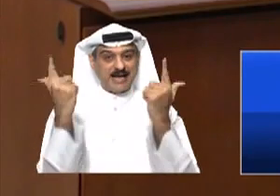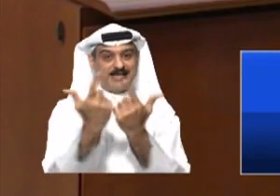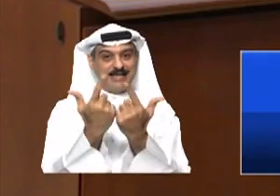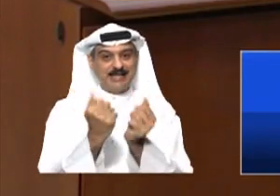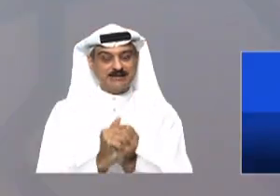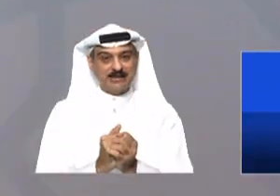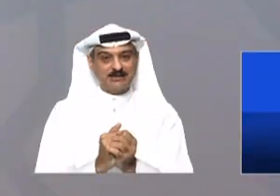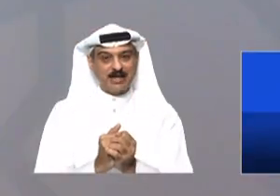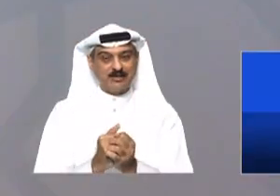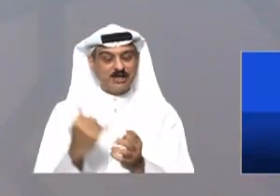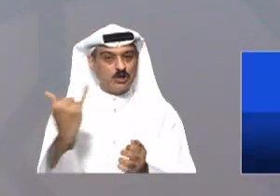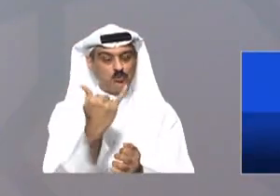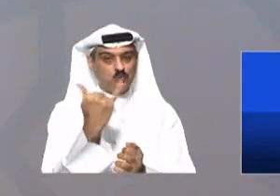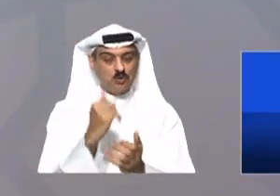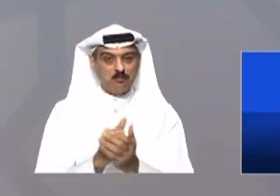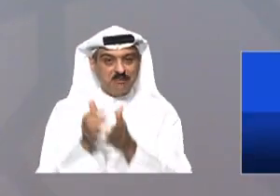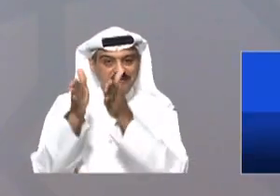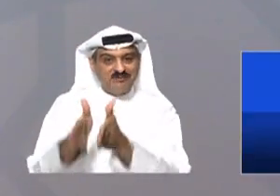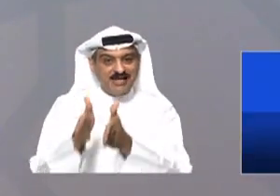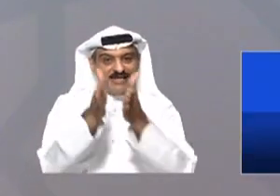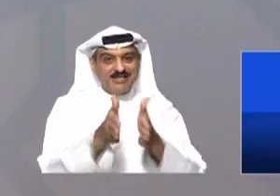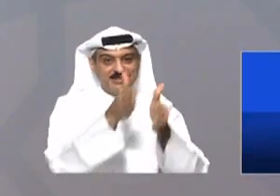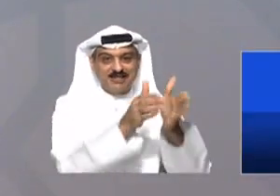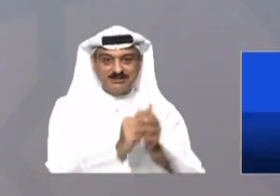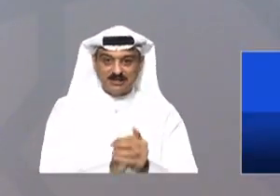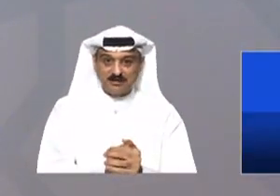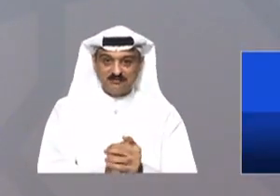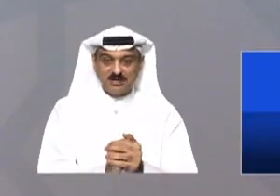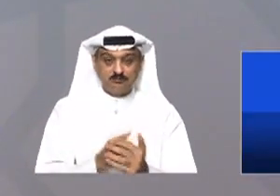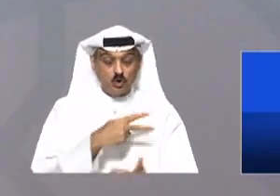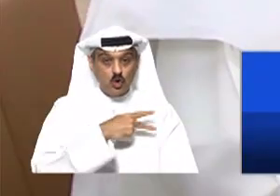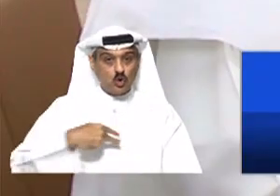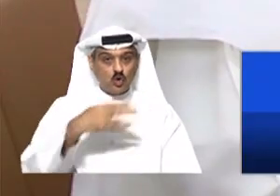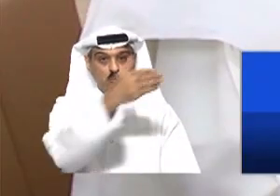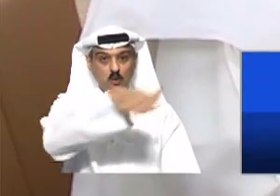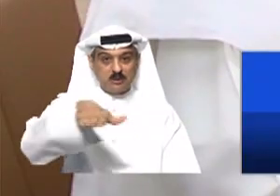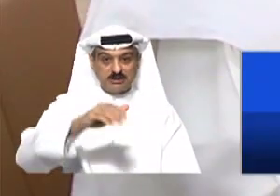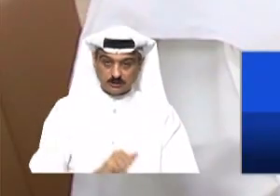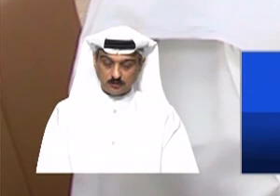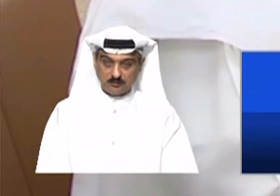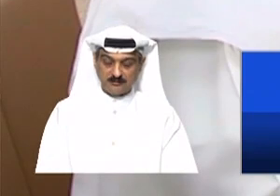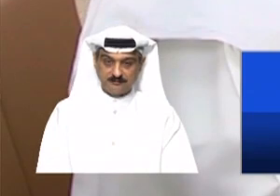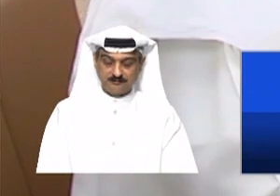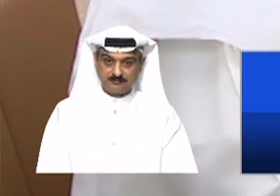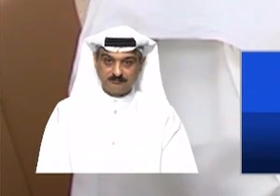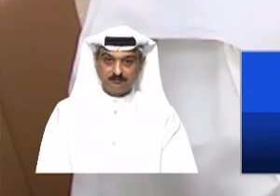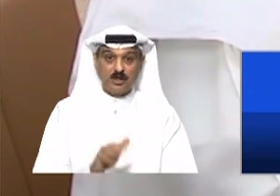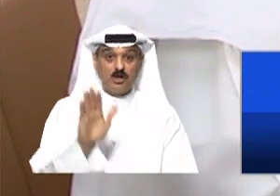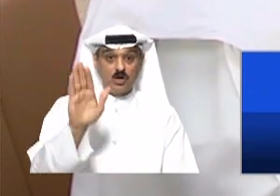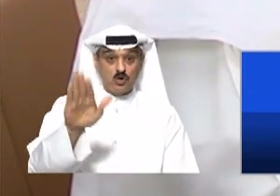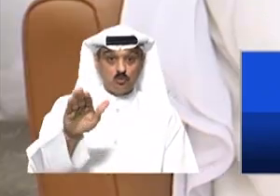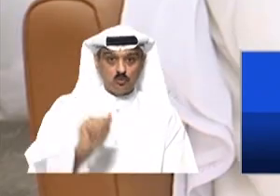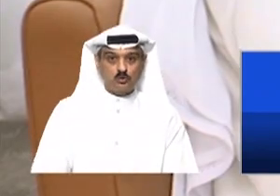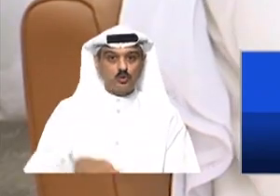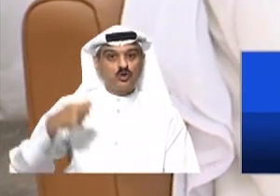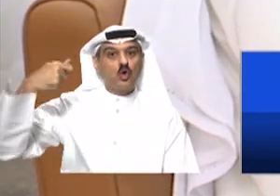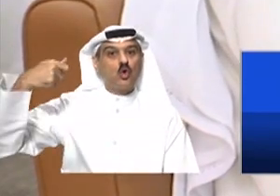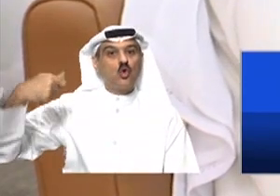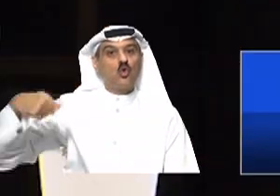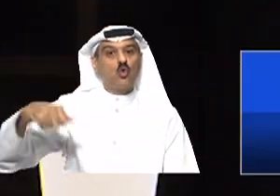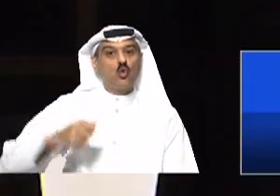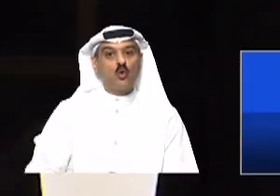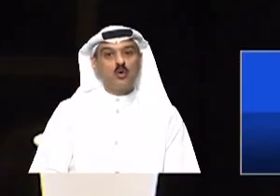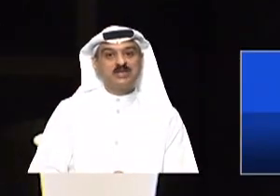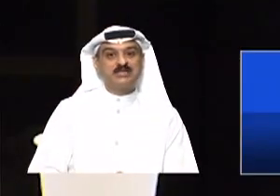الاولويات، حضور اللجنه التنسيقيه بين الحكومه ومجلس الامه والمتمثله في حضورهم الاخ وزير الدوله لشؤون